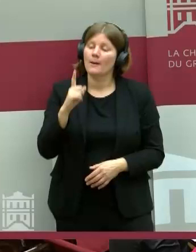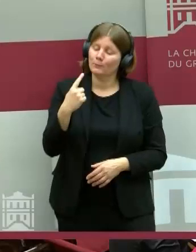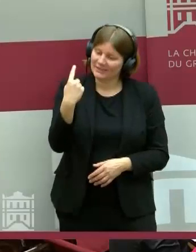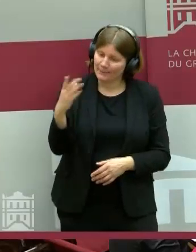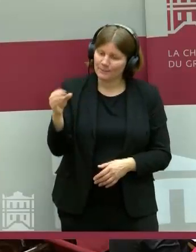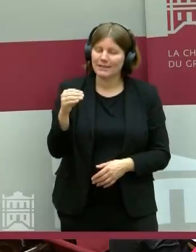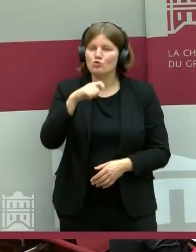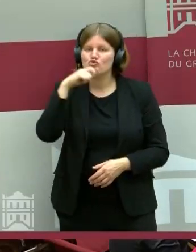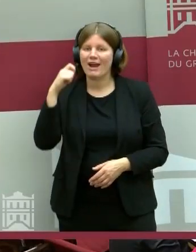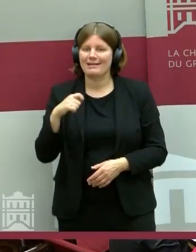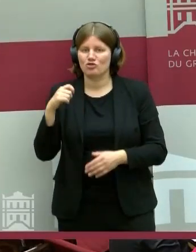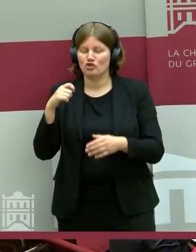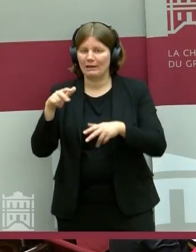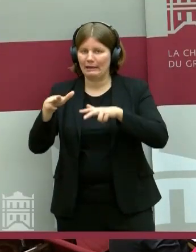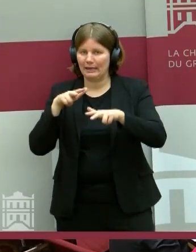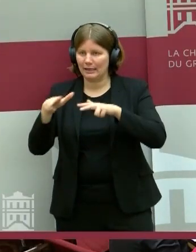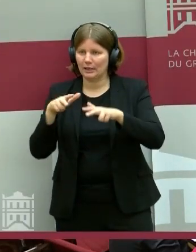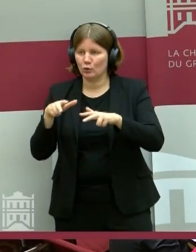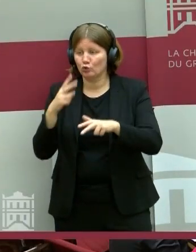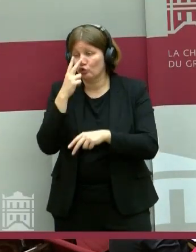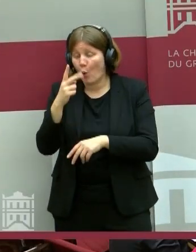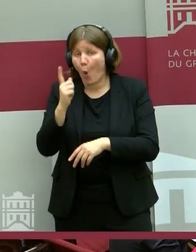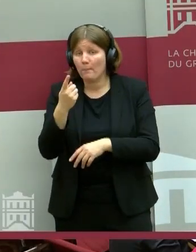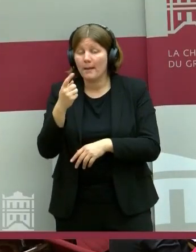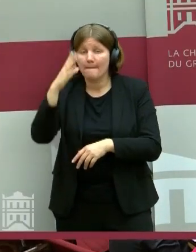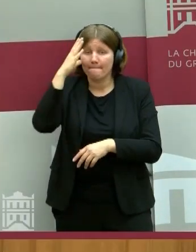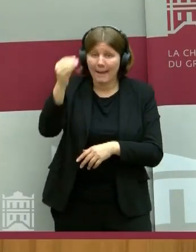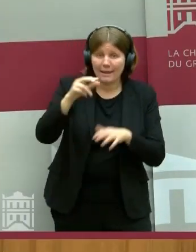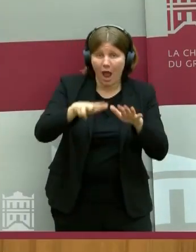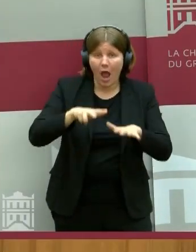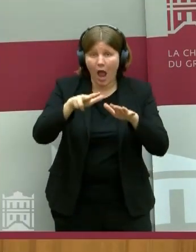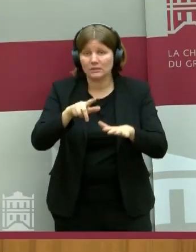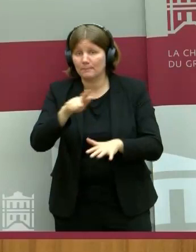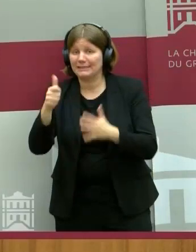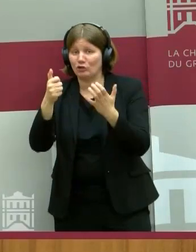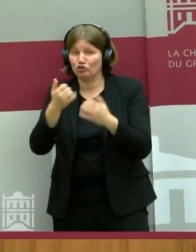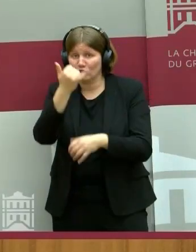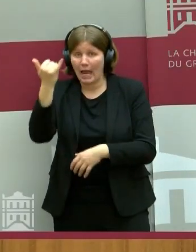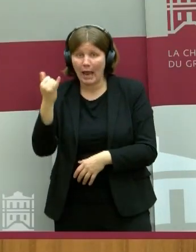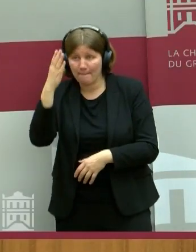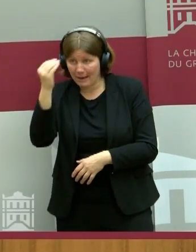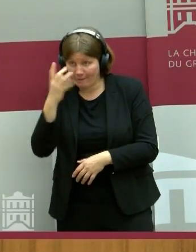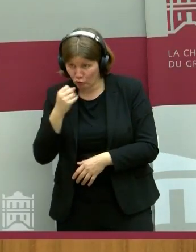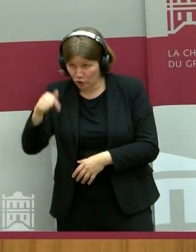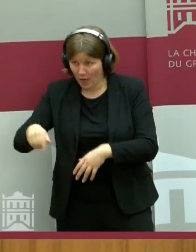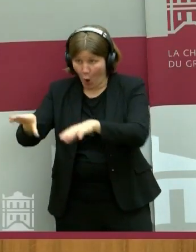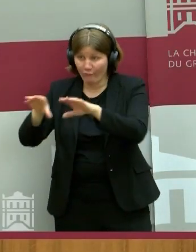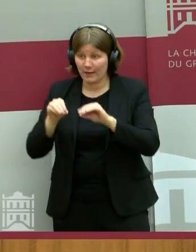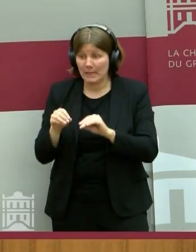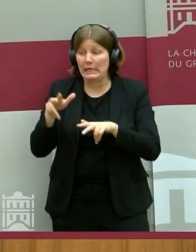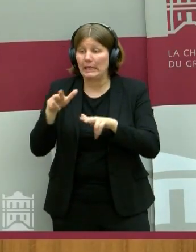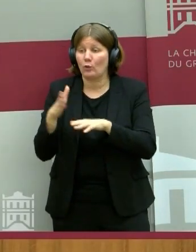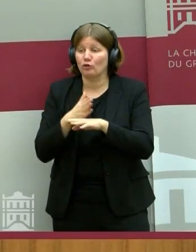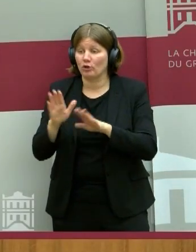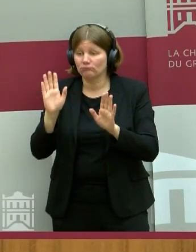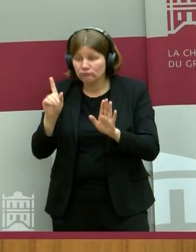gucken, ob die Männer von 18 bis 60 Jahren heifeln abholen. Ja, das ist eine Regierungsdecision, mir ist so nicht just wie